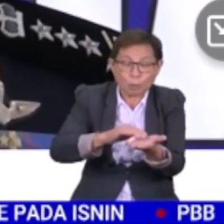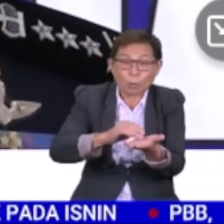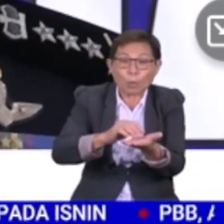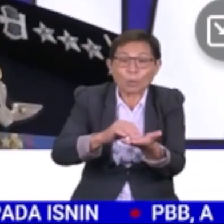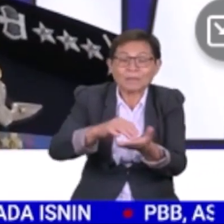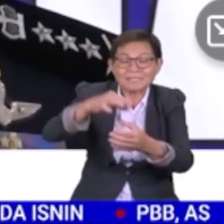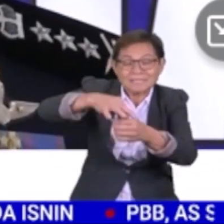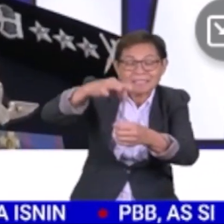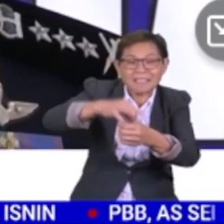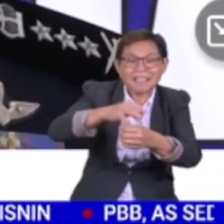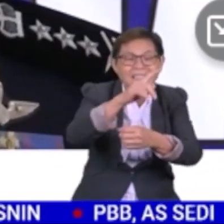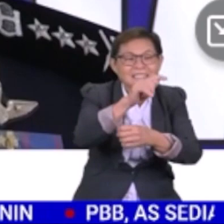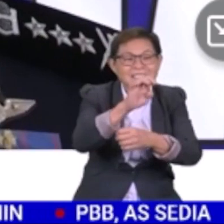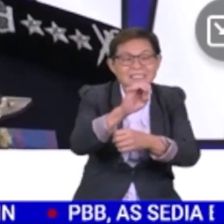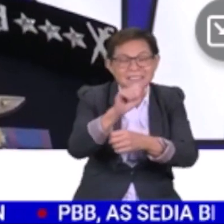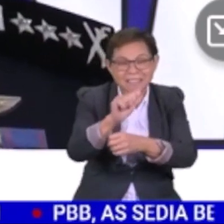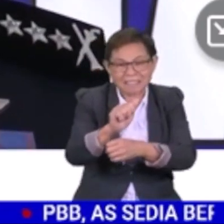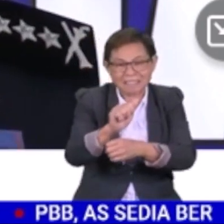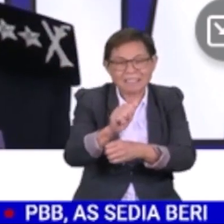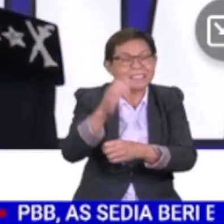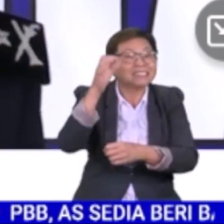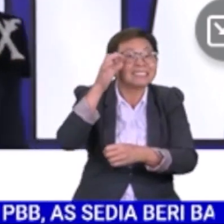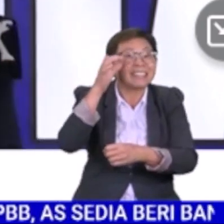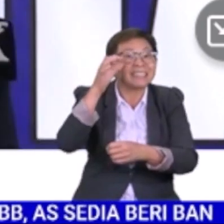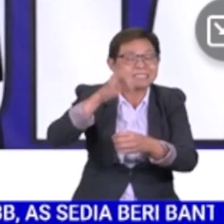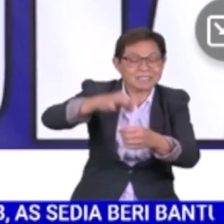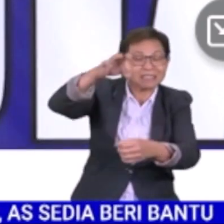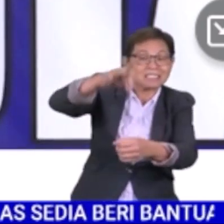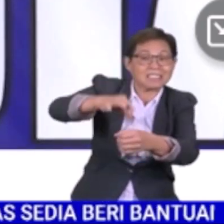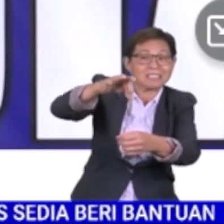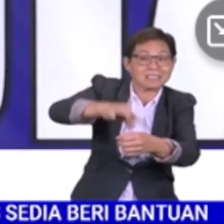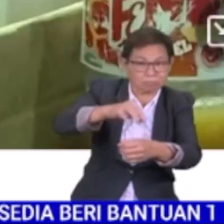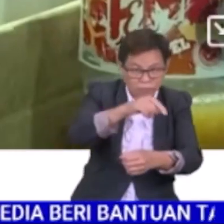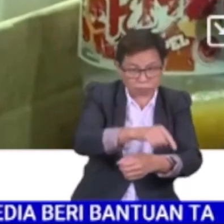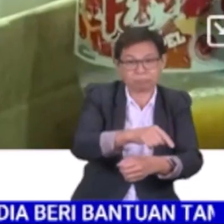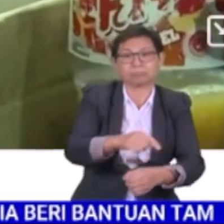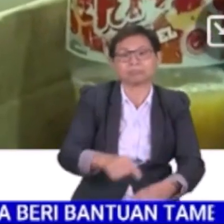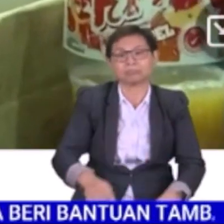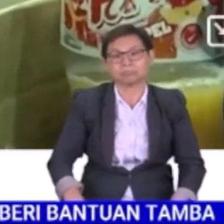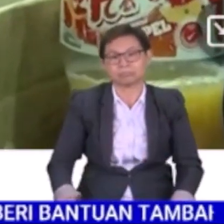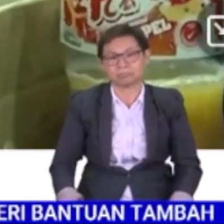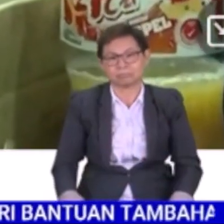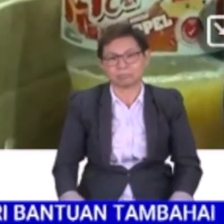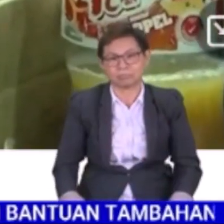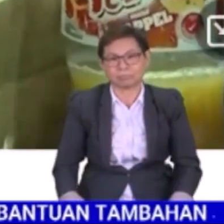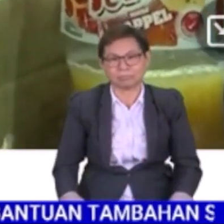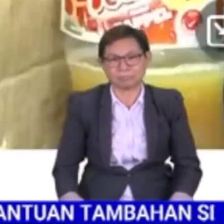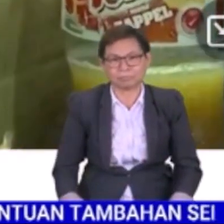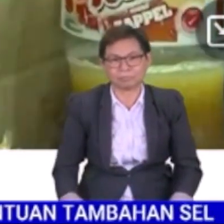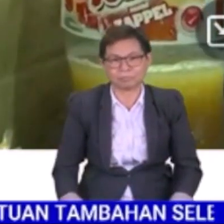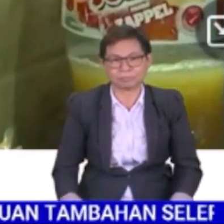King Chan Shan Refined Chinese Tea. Bagaimana itu tidak?